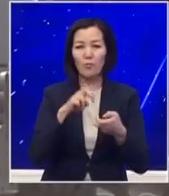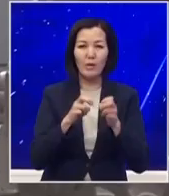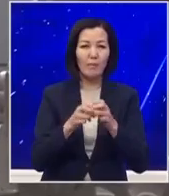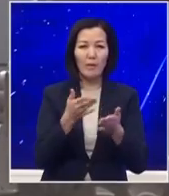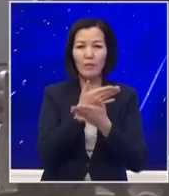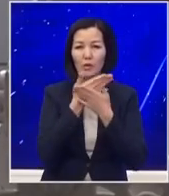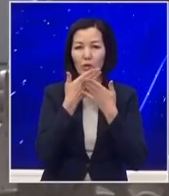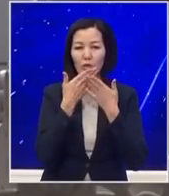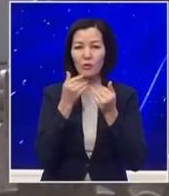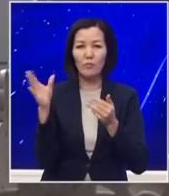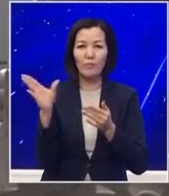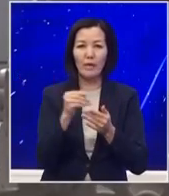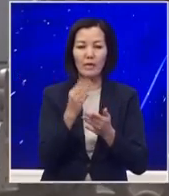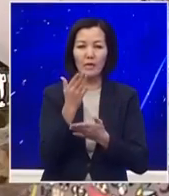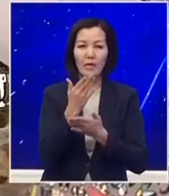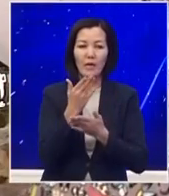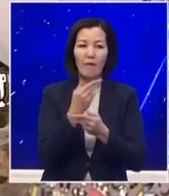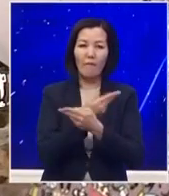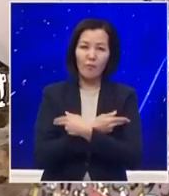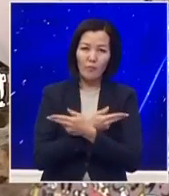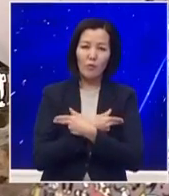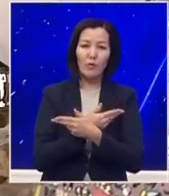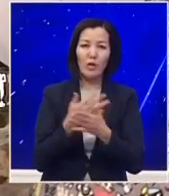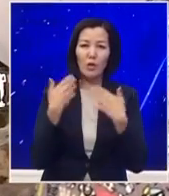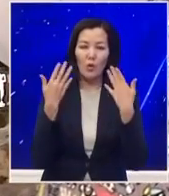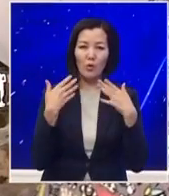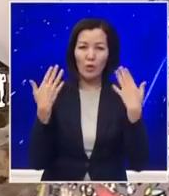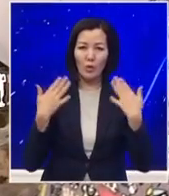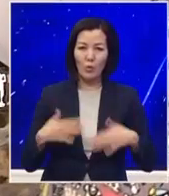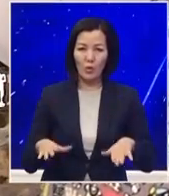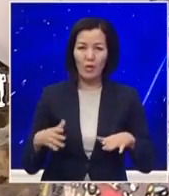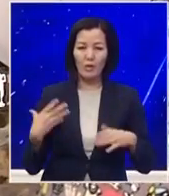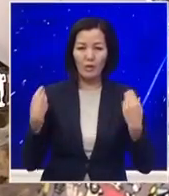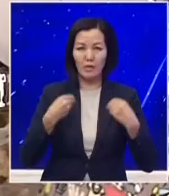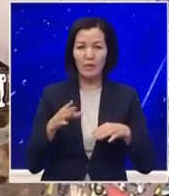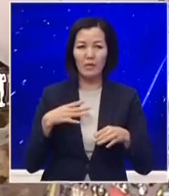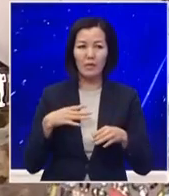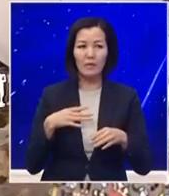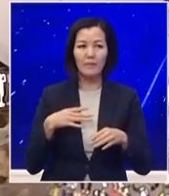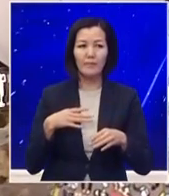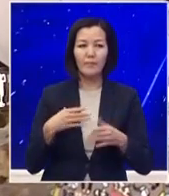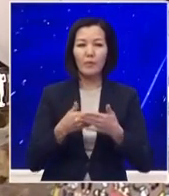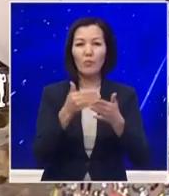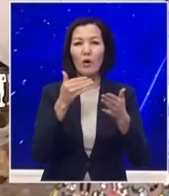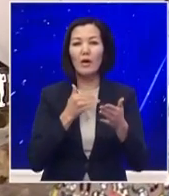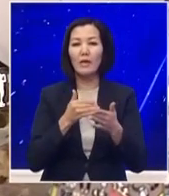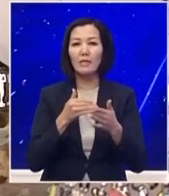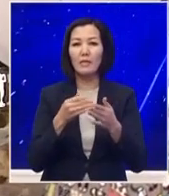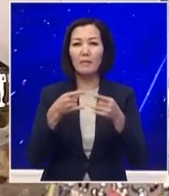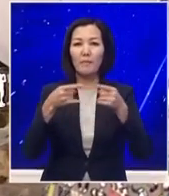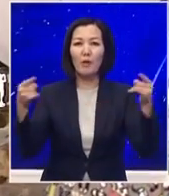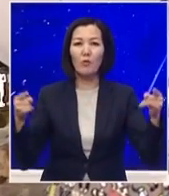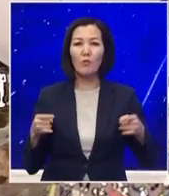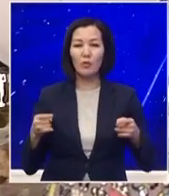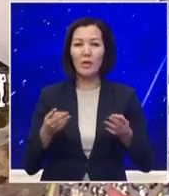үйде көлекшең жүреді. Бұға дейін біз деген балконда пеш орнатқыздық. Пешке көмір